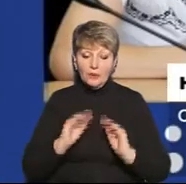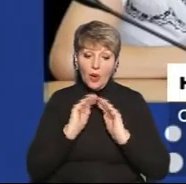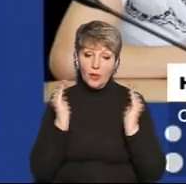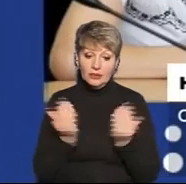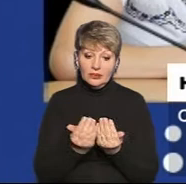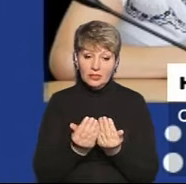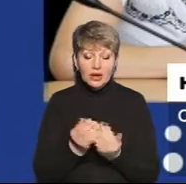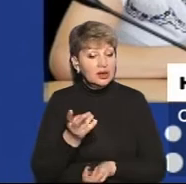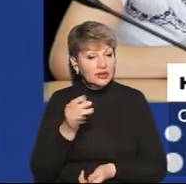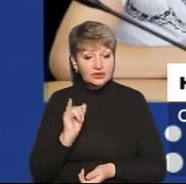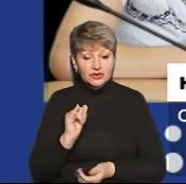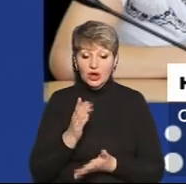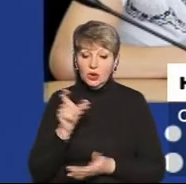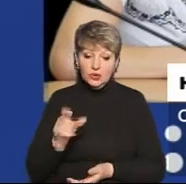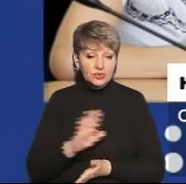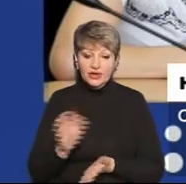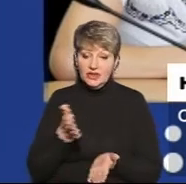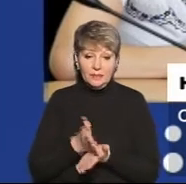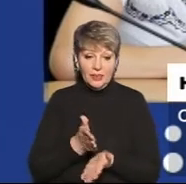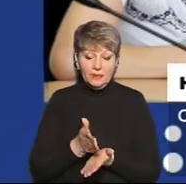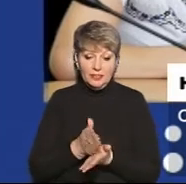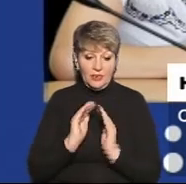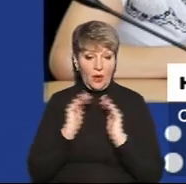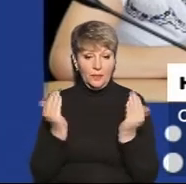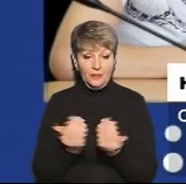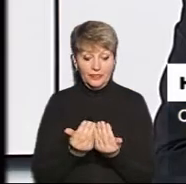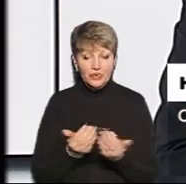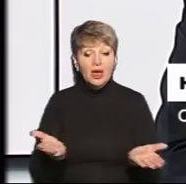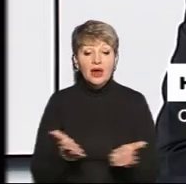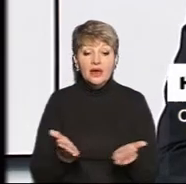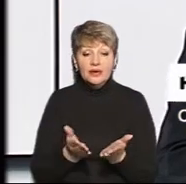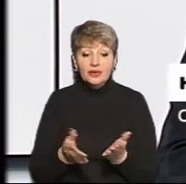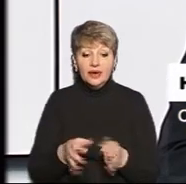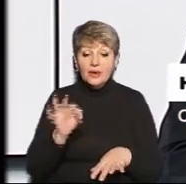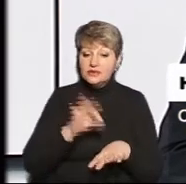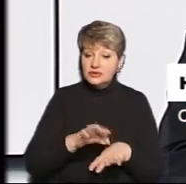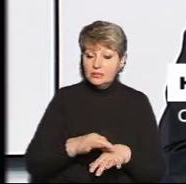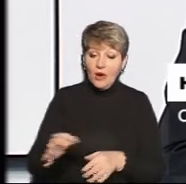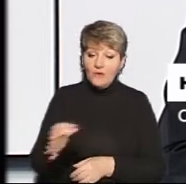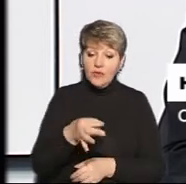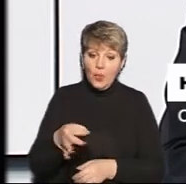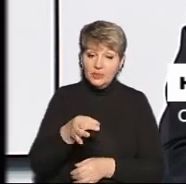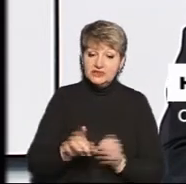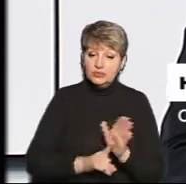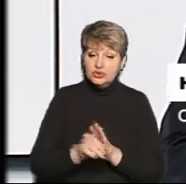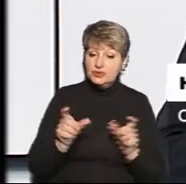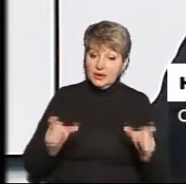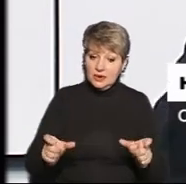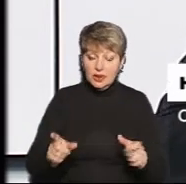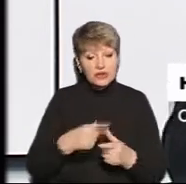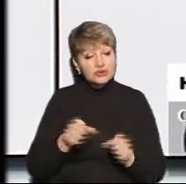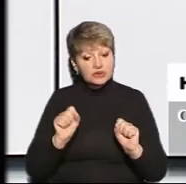Ні, люди не перебувають. Наразі в резервації. Яка динаміка випадків ковід в області з початку карантину? Чи можна